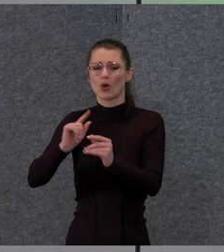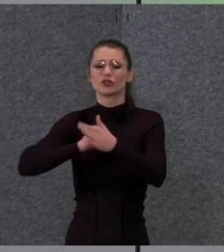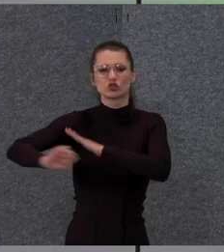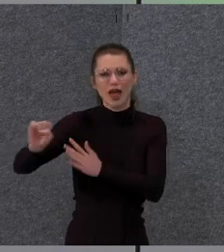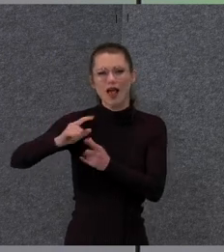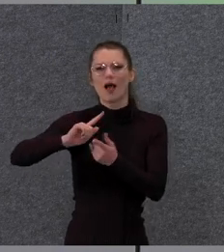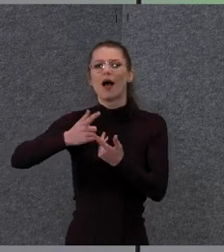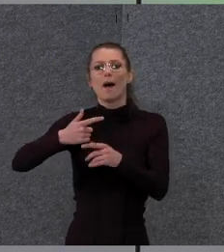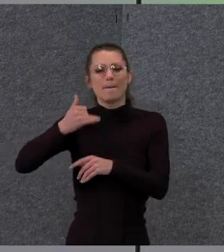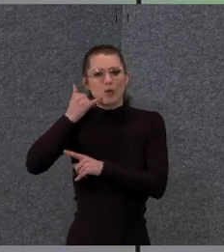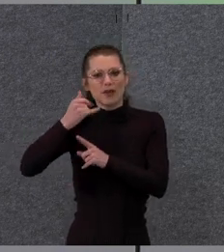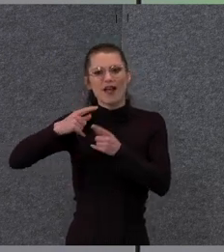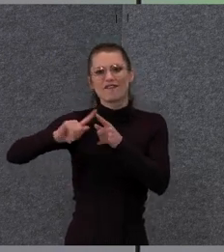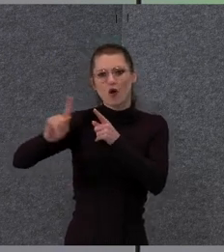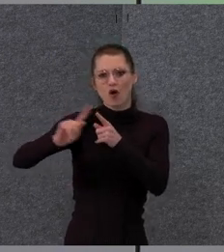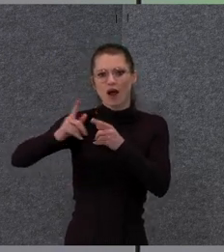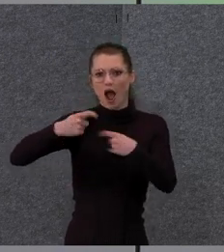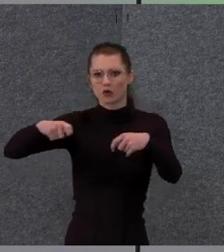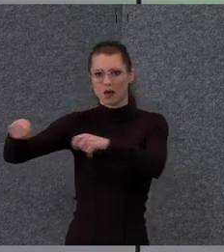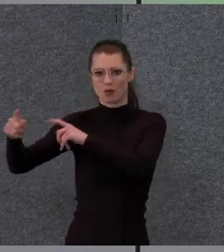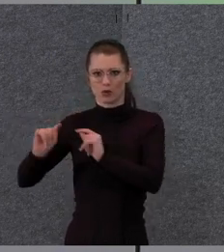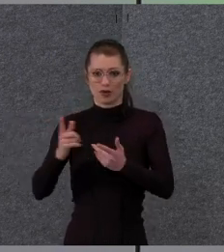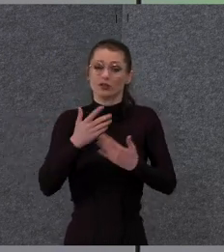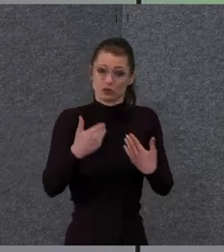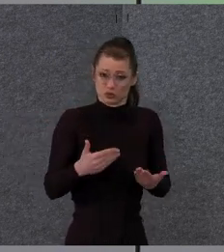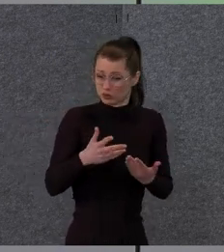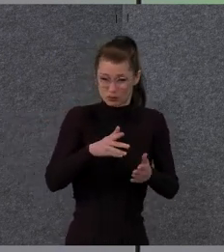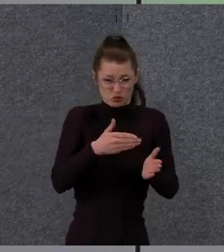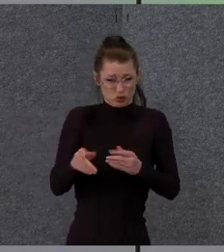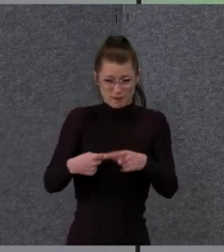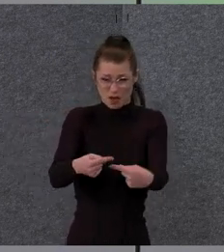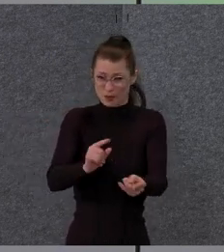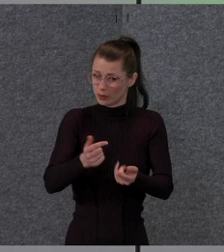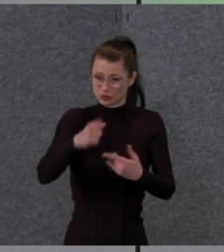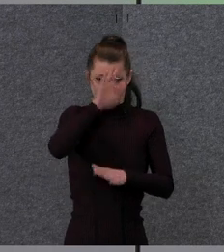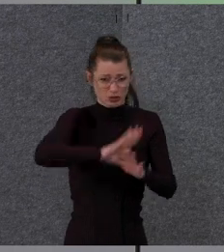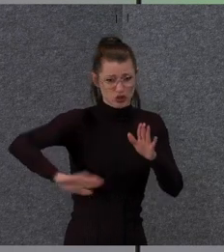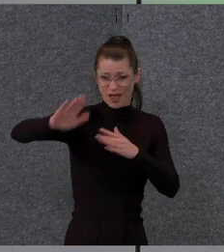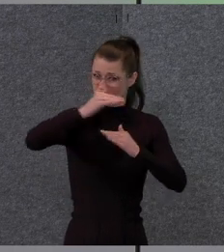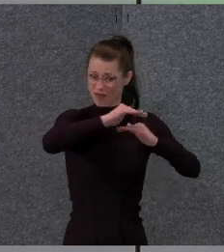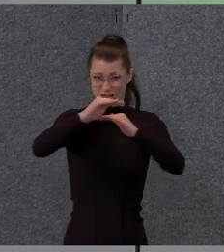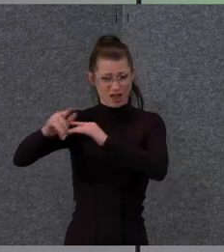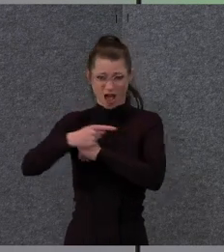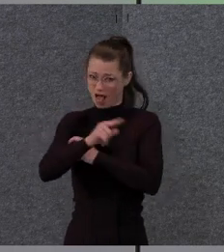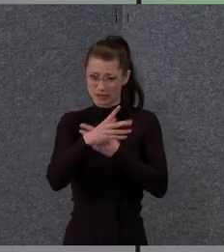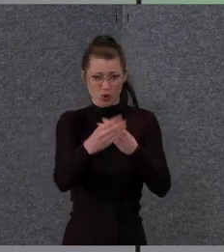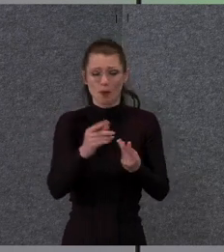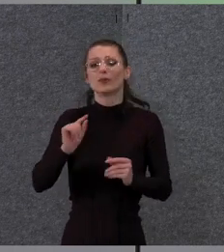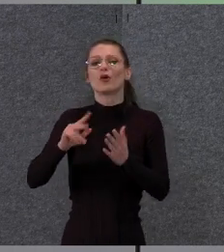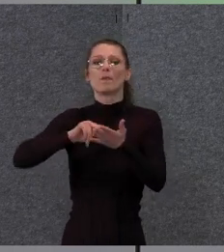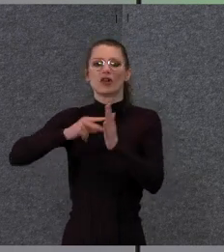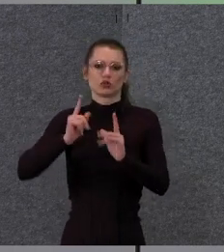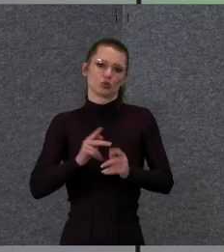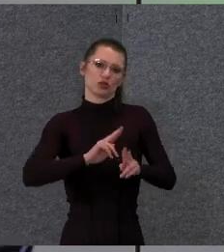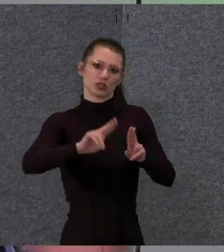verschiedene Projekte brauchen, hat durch eine völlig verkorkste Ausschreibung dazu geführt, dass die Flächendeckung nicht erfolgt ist und wir da jetzt am Ende politisch